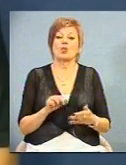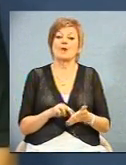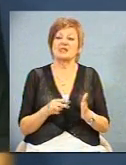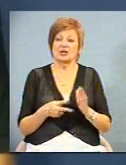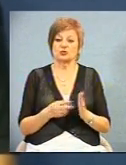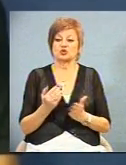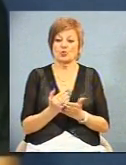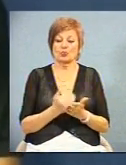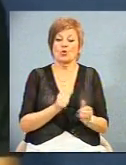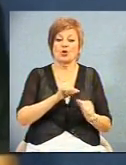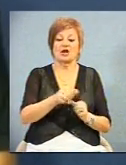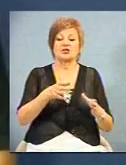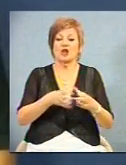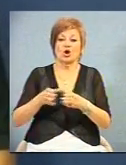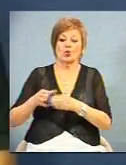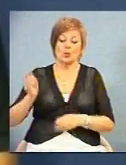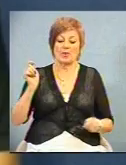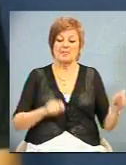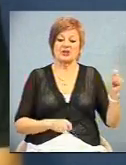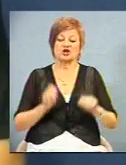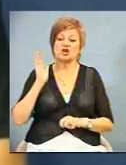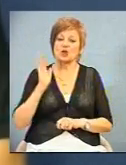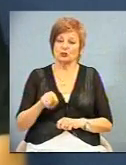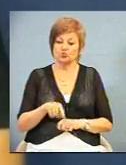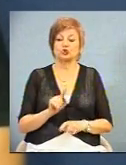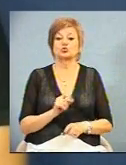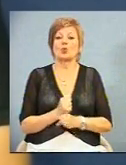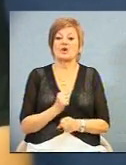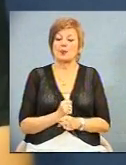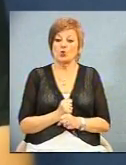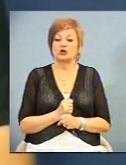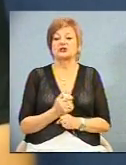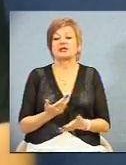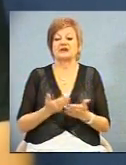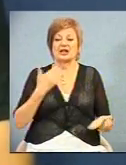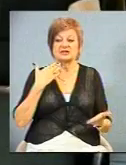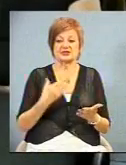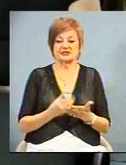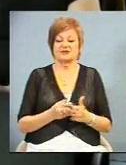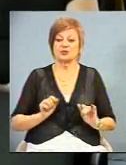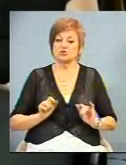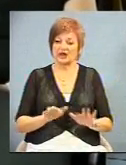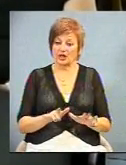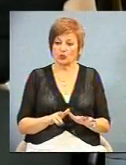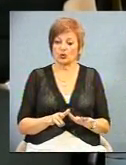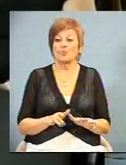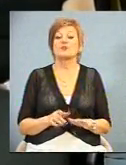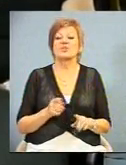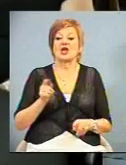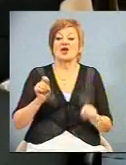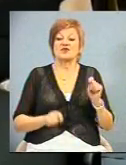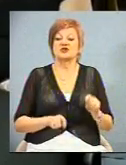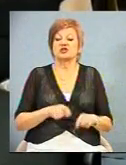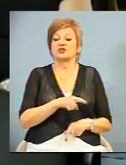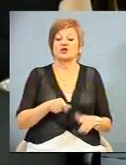тобто окремі групи будуть приїжджати для того, щоб попрацювати навіть над своєю стратегією. Освітній фестиваль триватиме